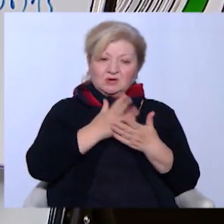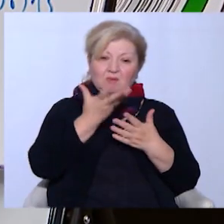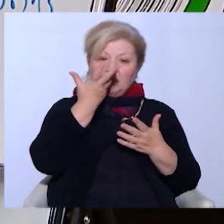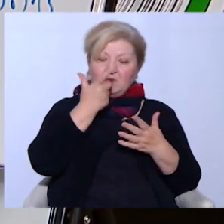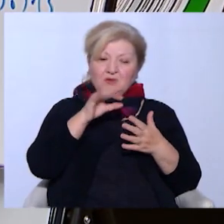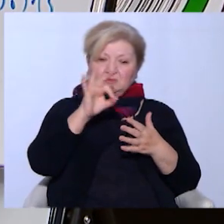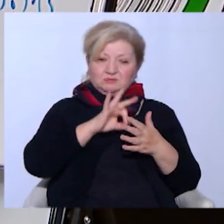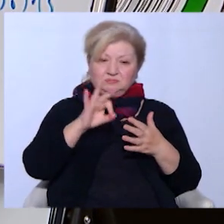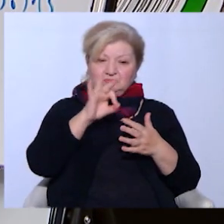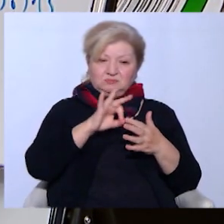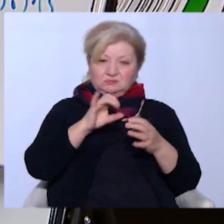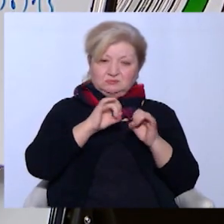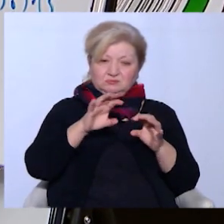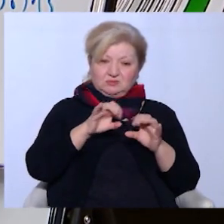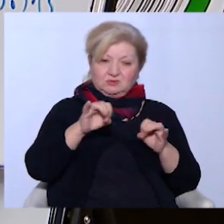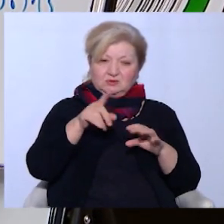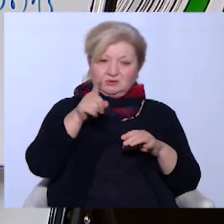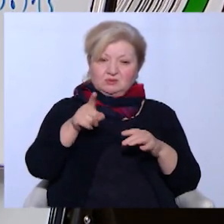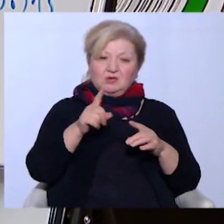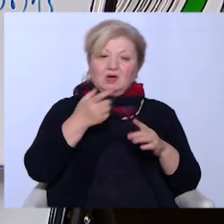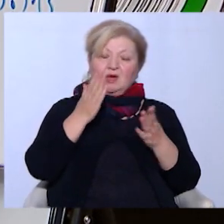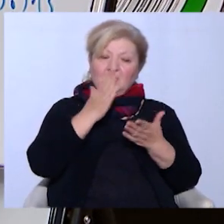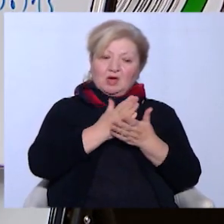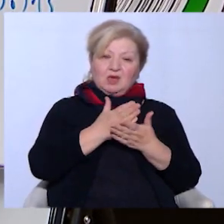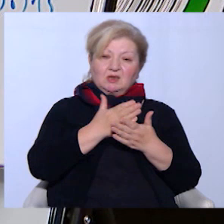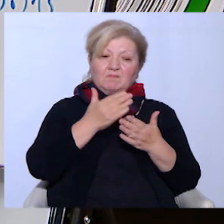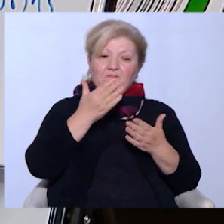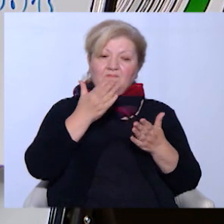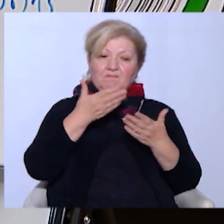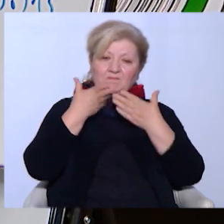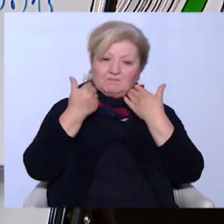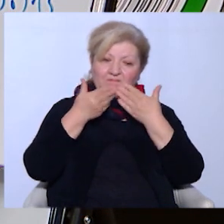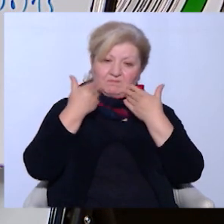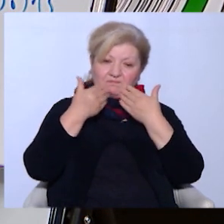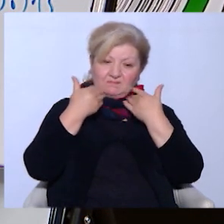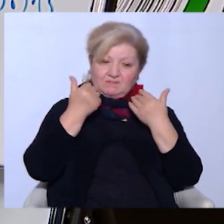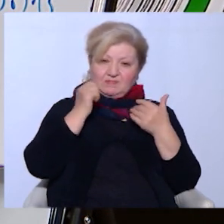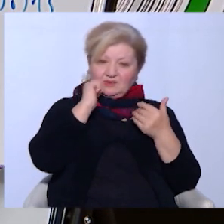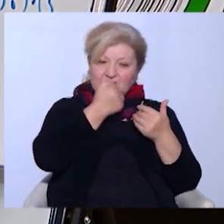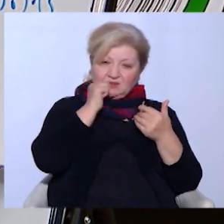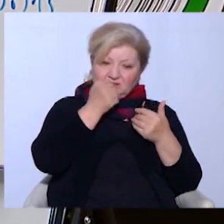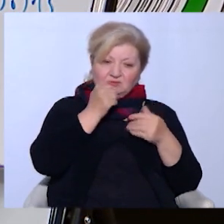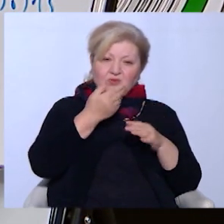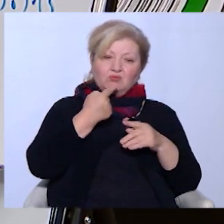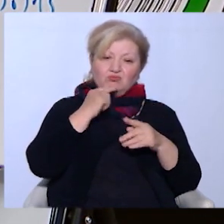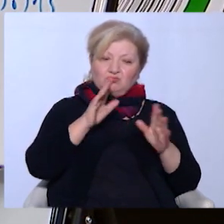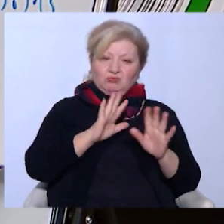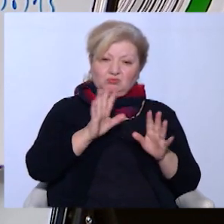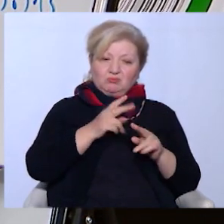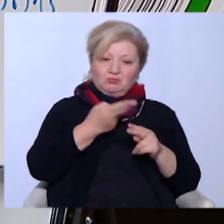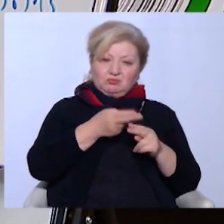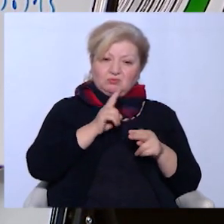ელემენტ რკინას. მეორე სავარჯიშო განვიხილოთ. სპილენძი მოწითალო ფერის მეტალია. რაზე